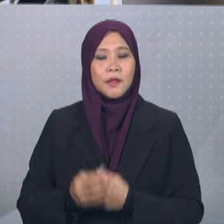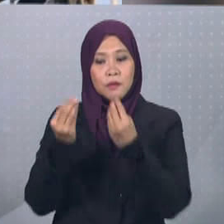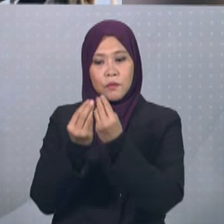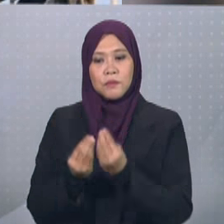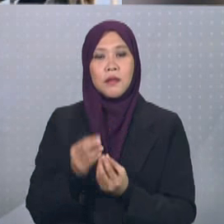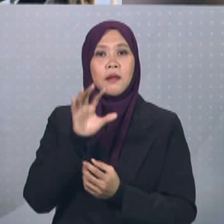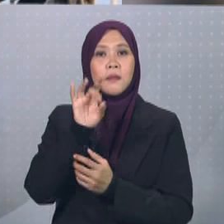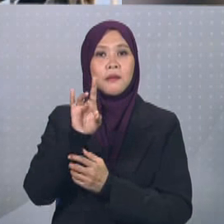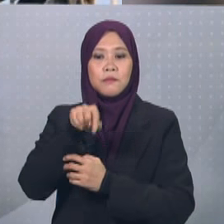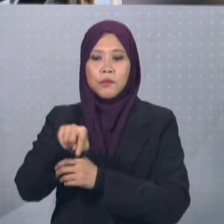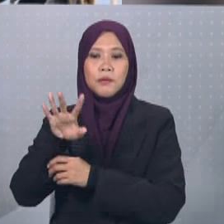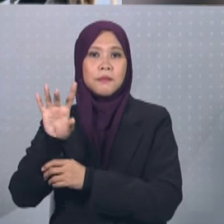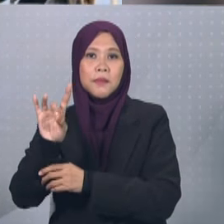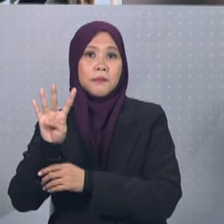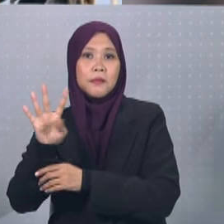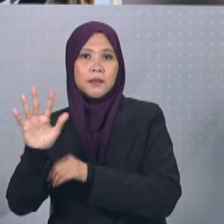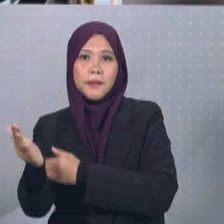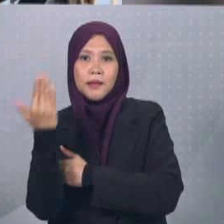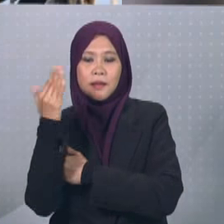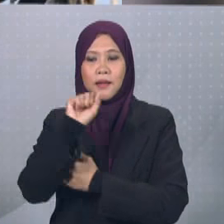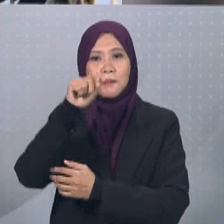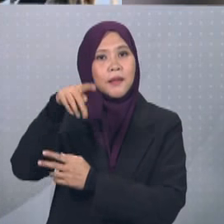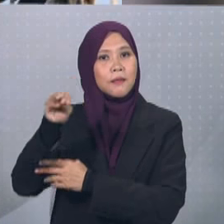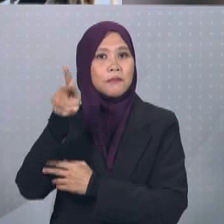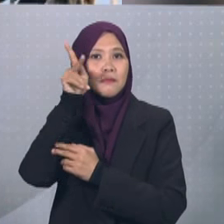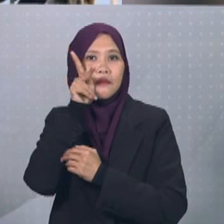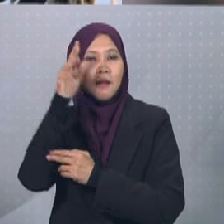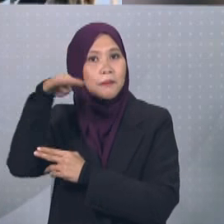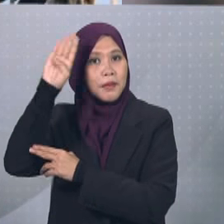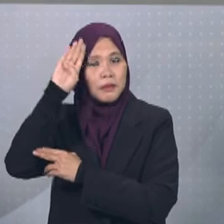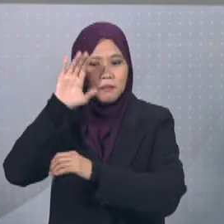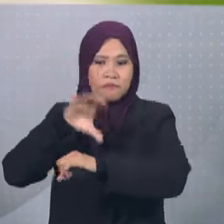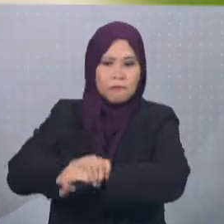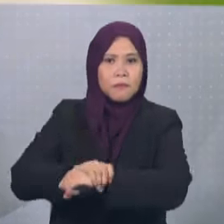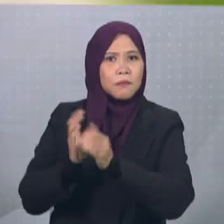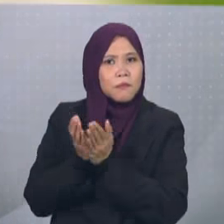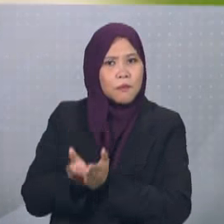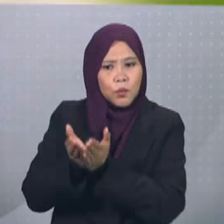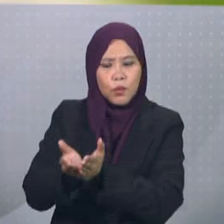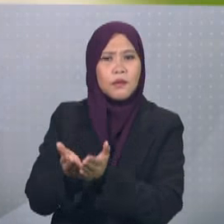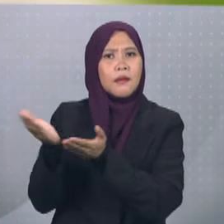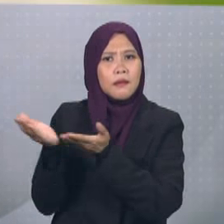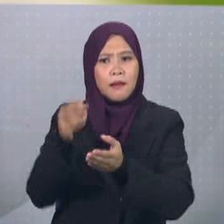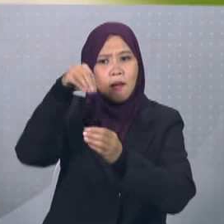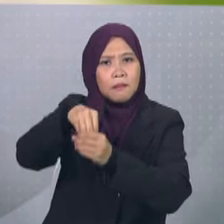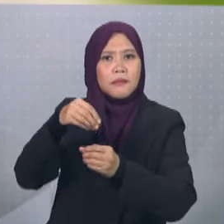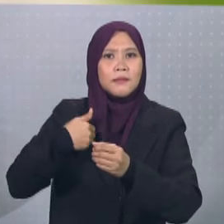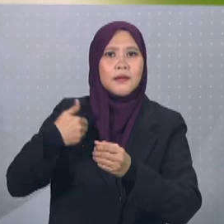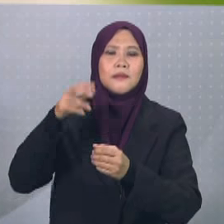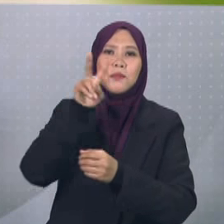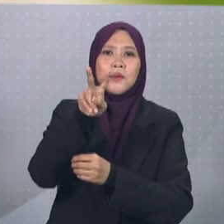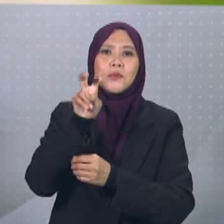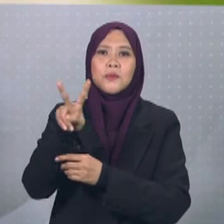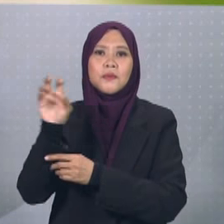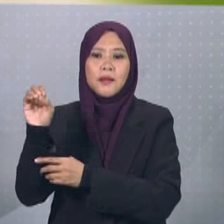Kira-kira 8.45 pagi semalam, APMM Kedah dan Perlis menahan sebuah bot membawa 202 penata asing tanpa izin